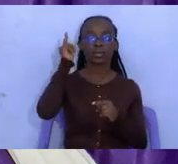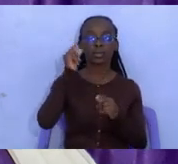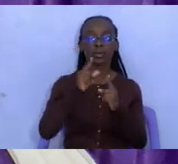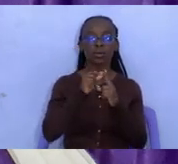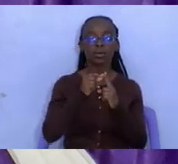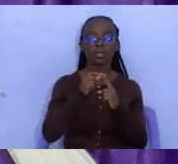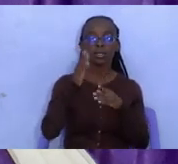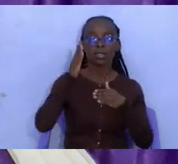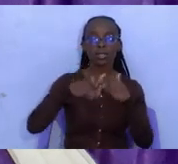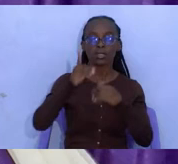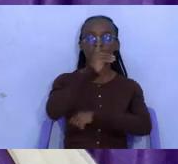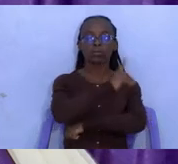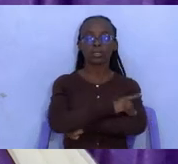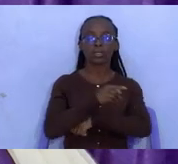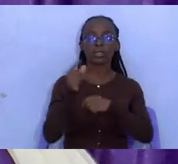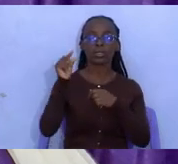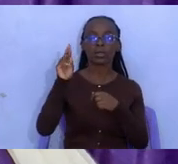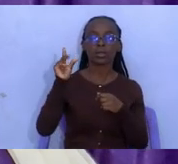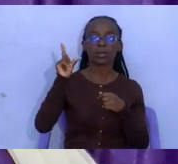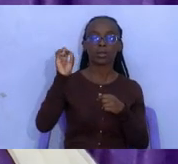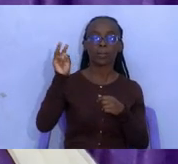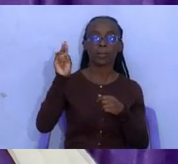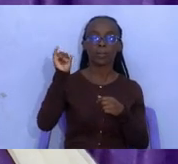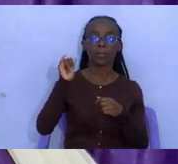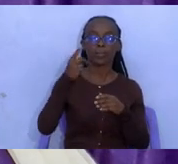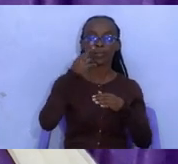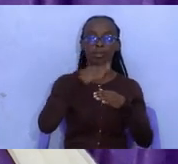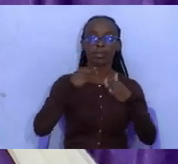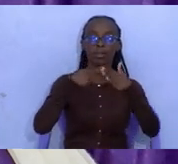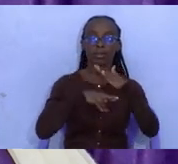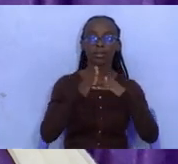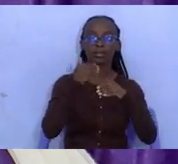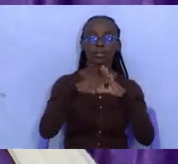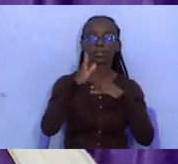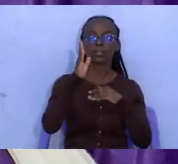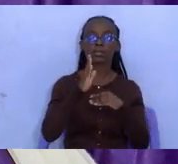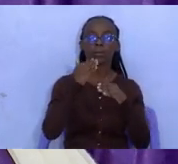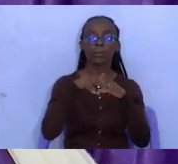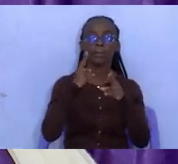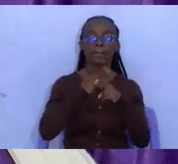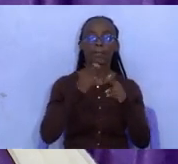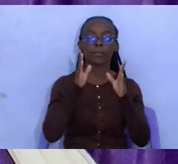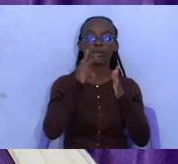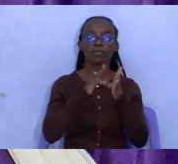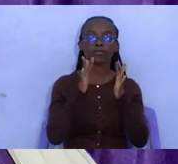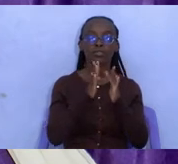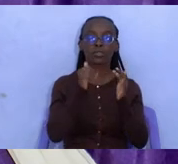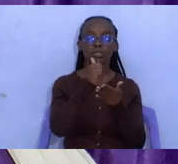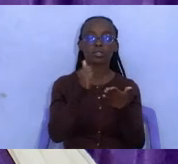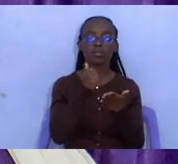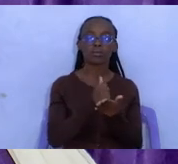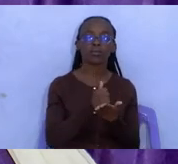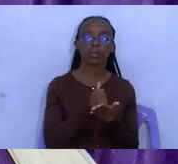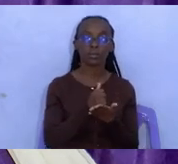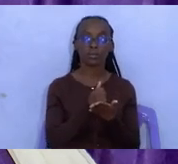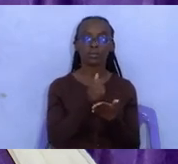wa siku utukufu na heshima tunarudisha kwako. Kwa jina la Yesu tunaomba na kushukuru. Mtu wa